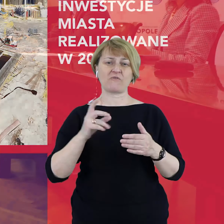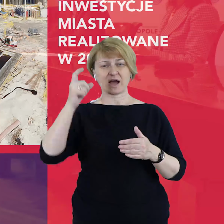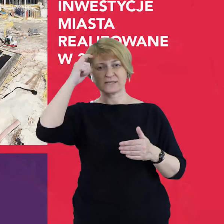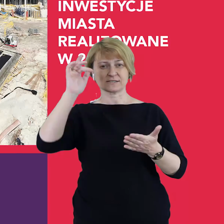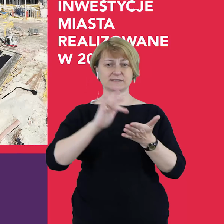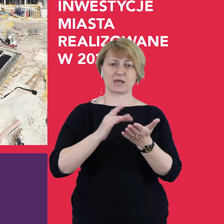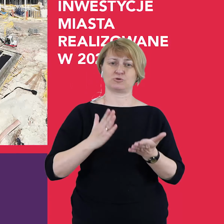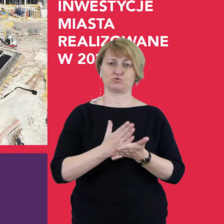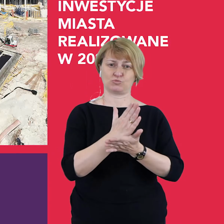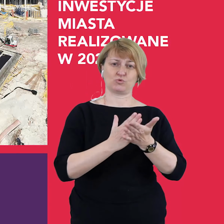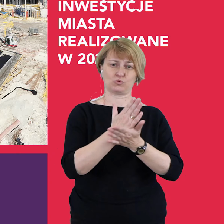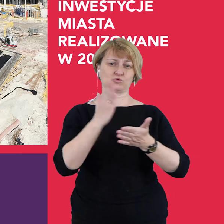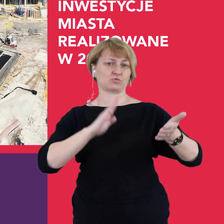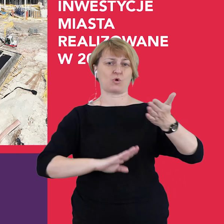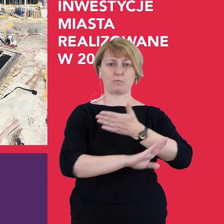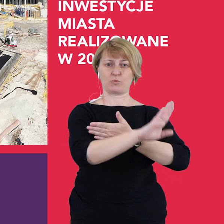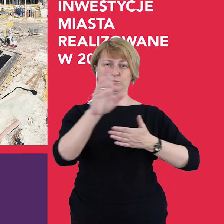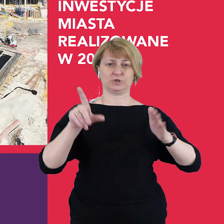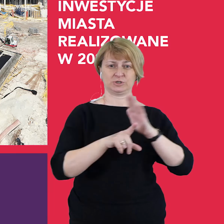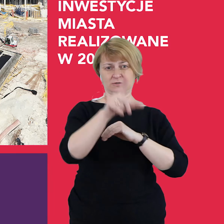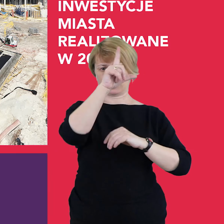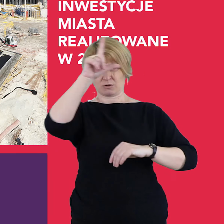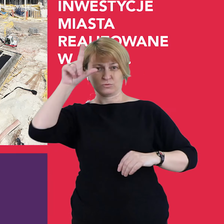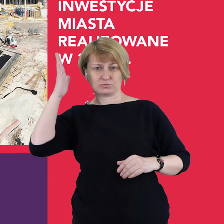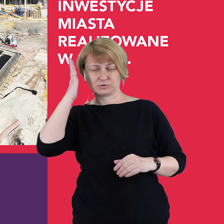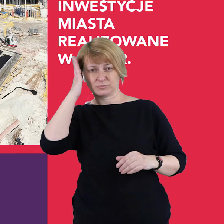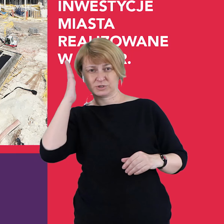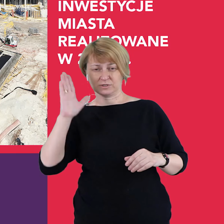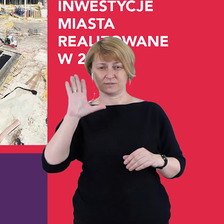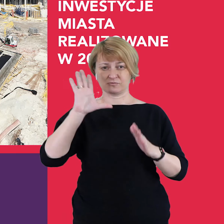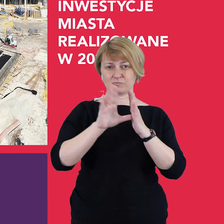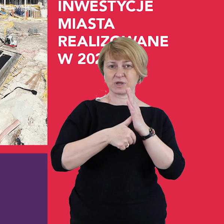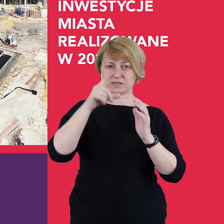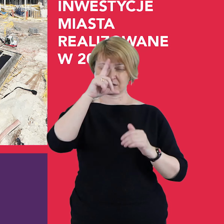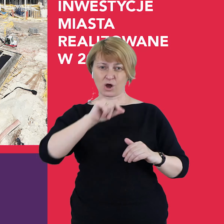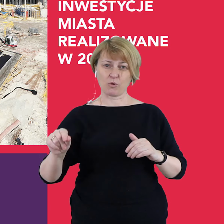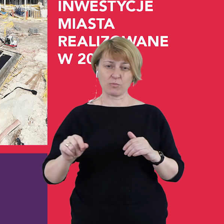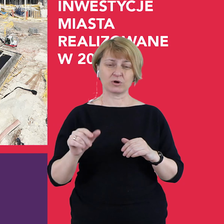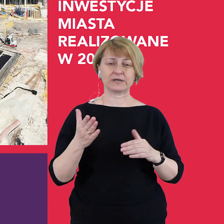Usług Publicznych. Budowa Centrum Usług Publicznych to jest